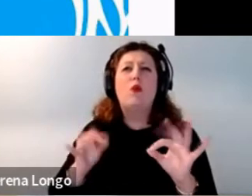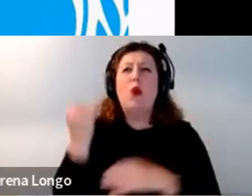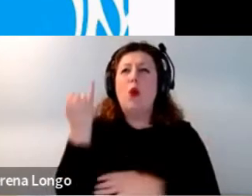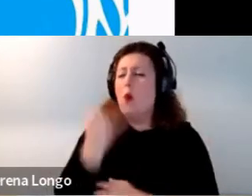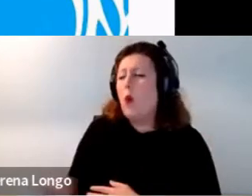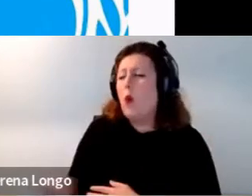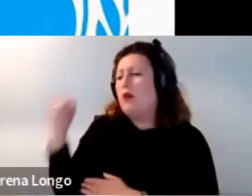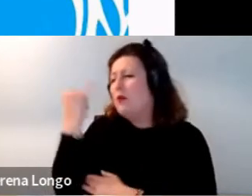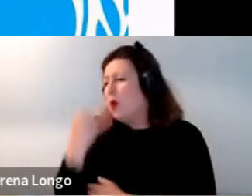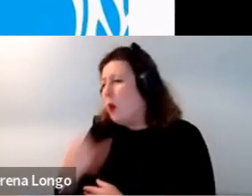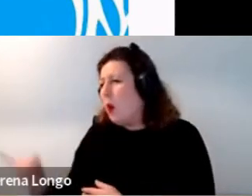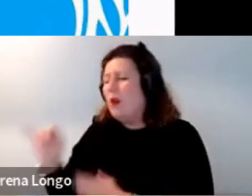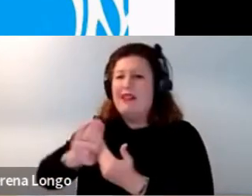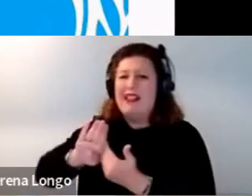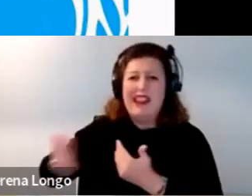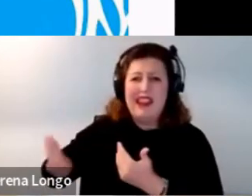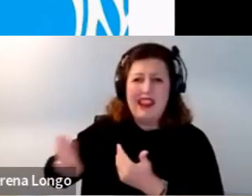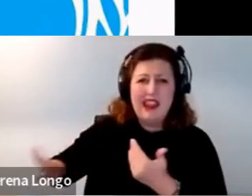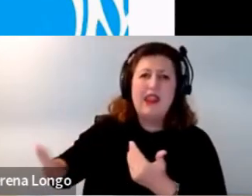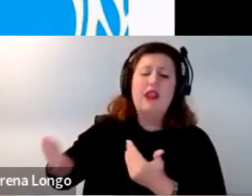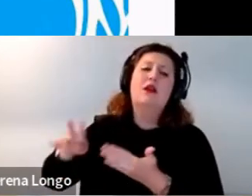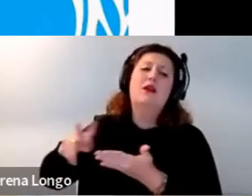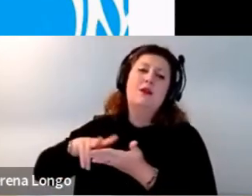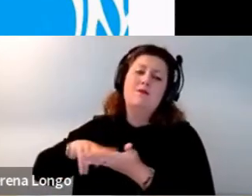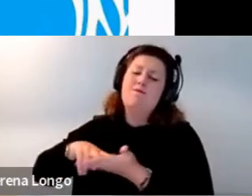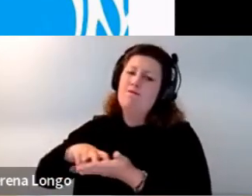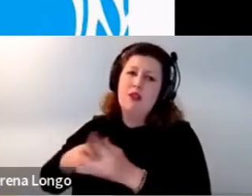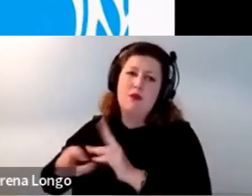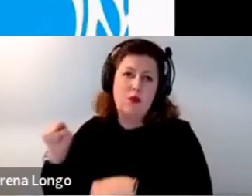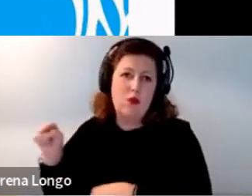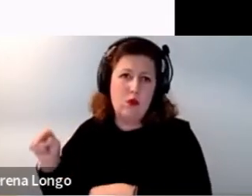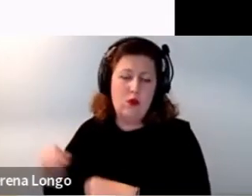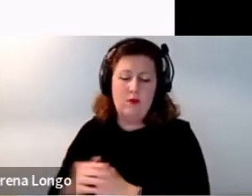trascurati e con la maggiore vulnerabilità.